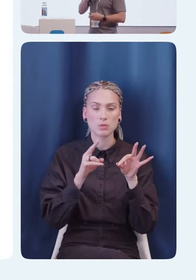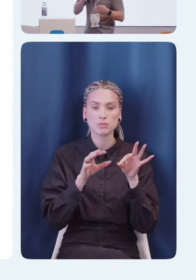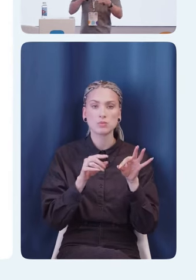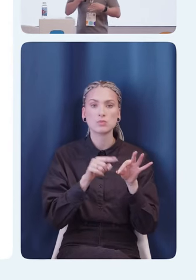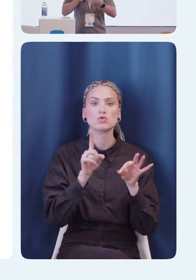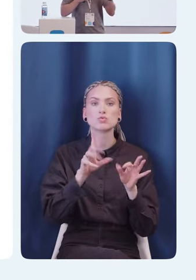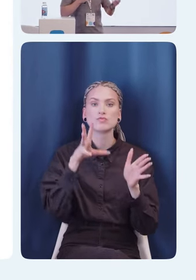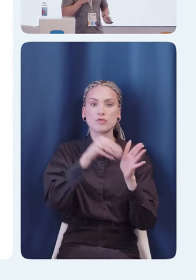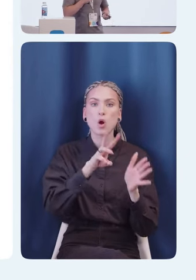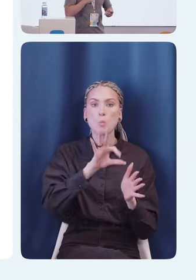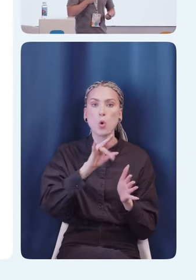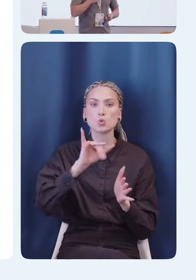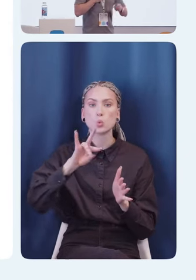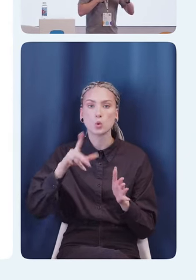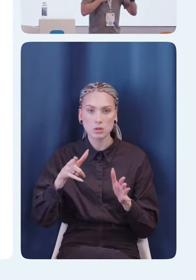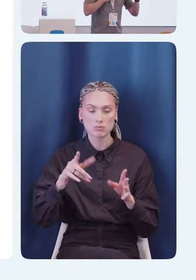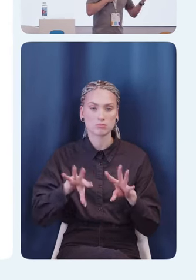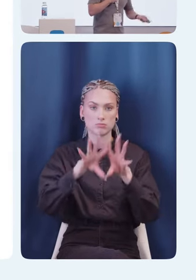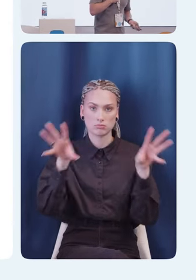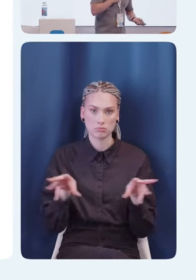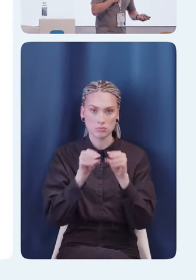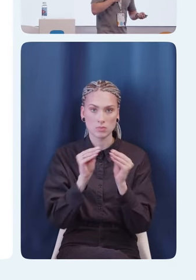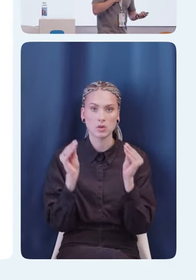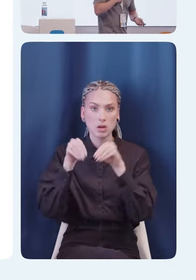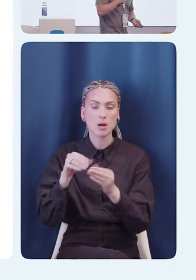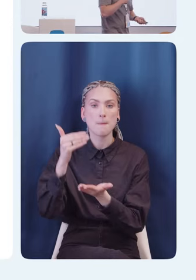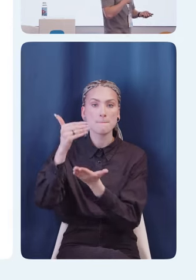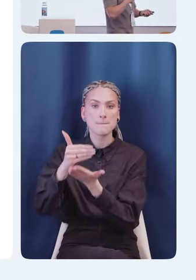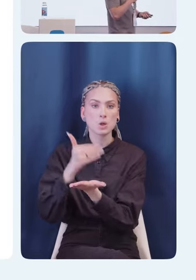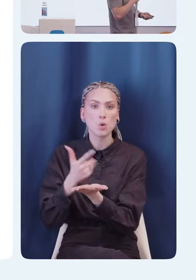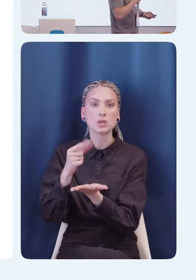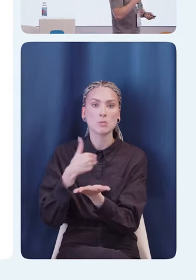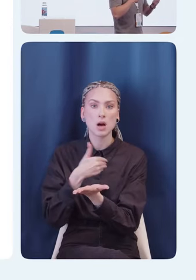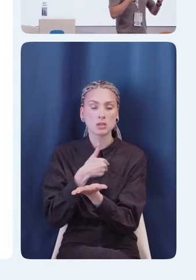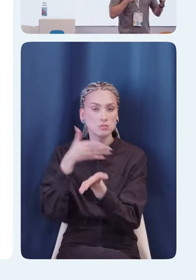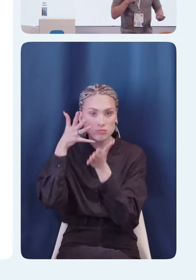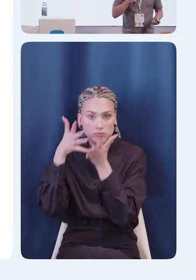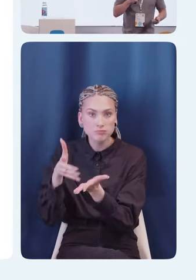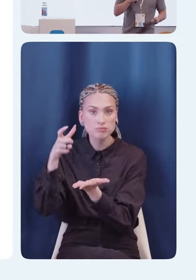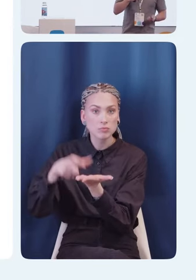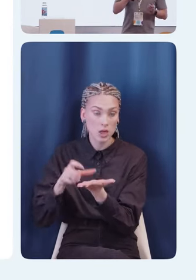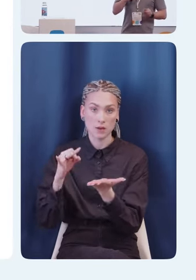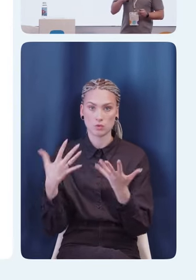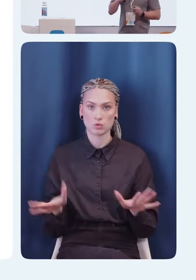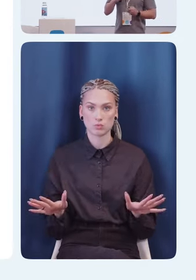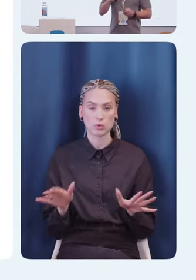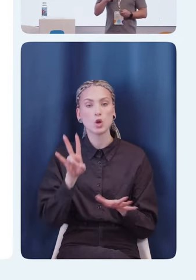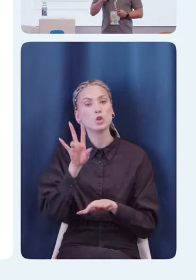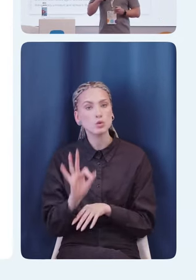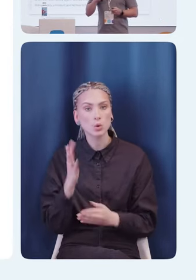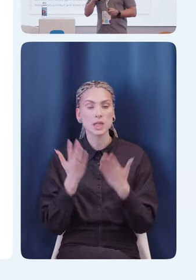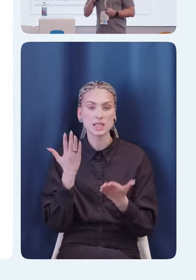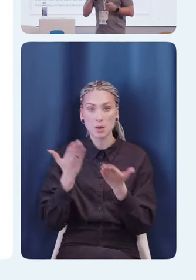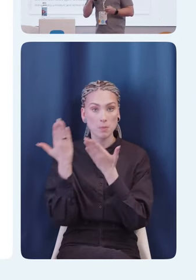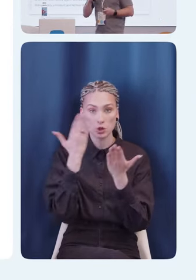этот модуль, заворачиваем в него наш блок, который, где мы хотим удержать фокус, и вроде бы все. Однако, если